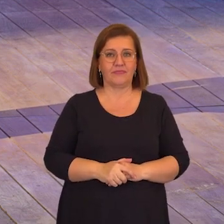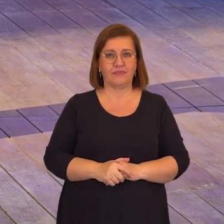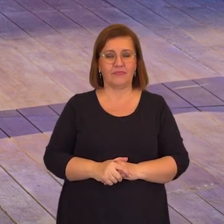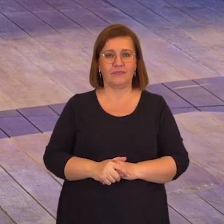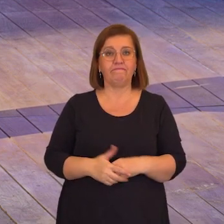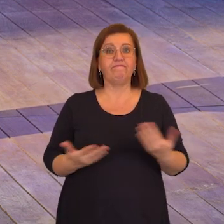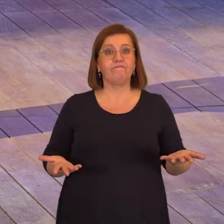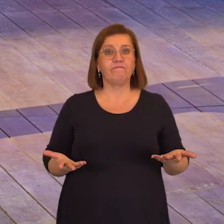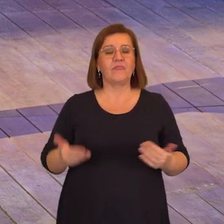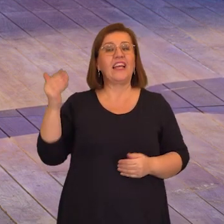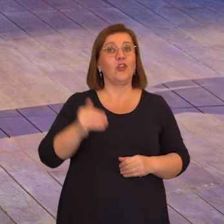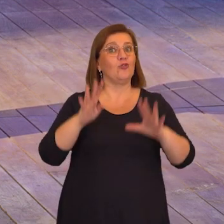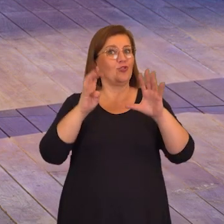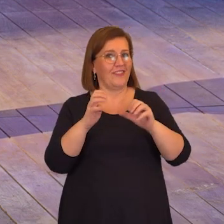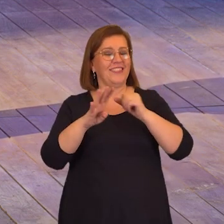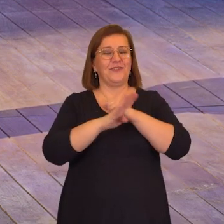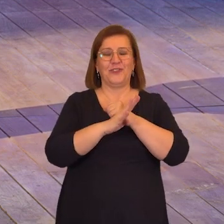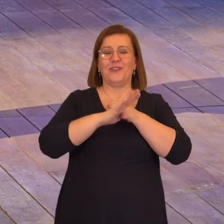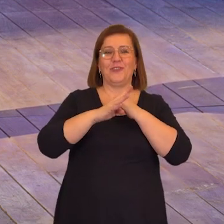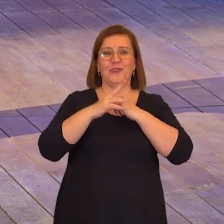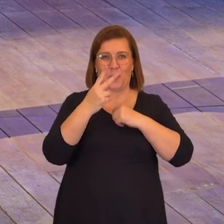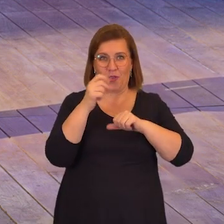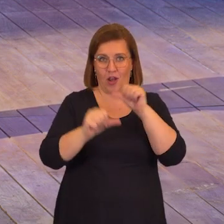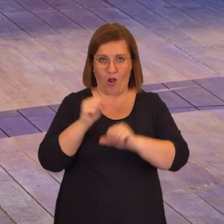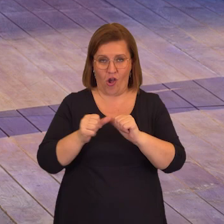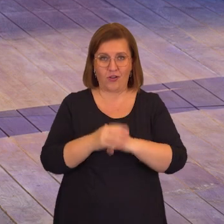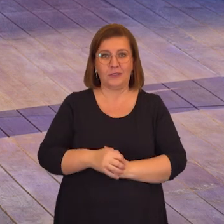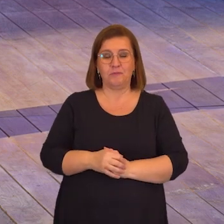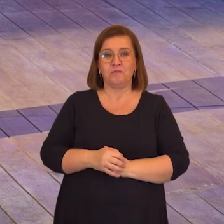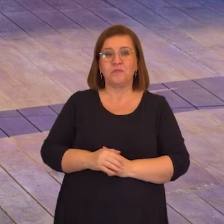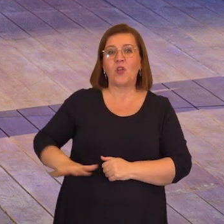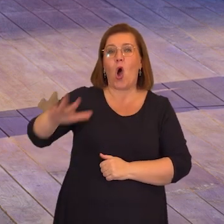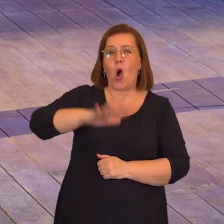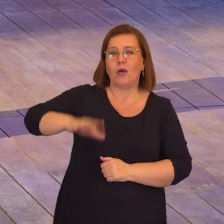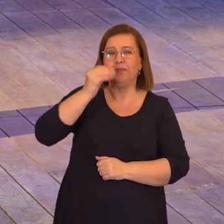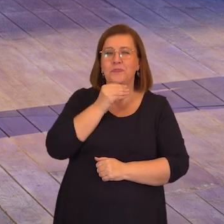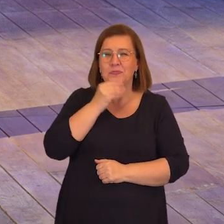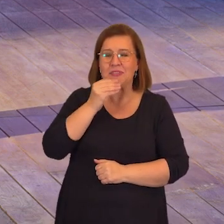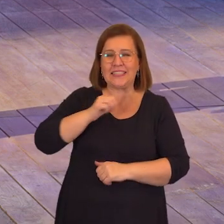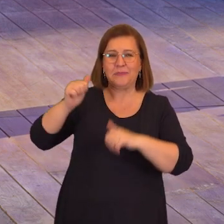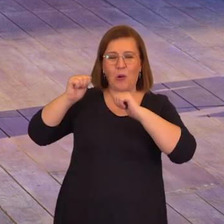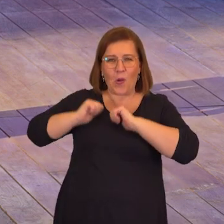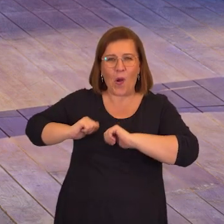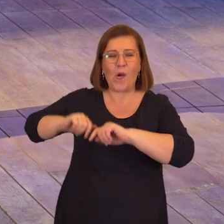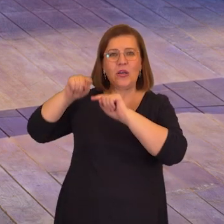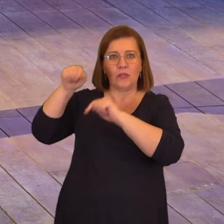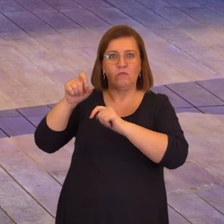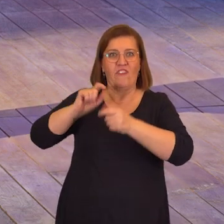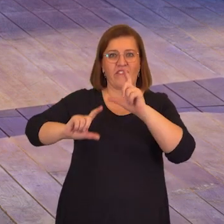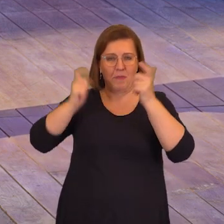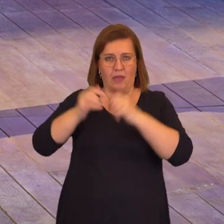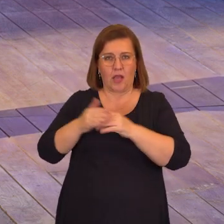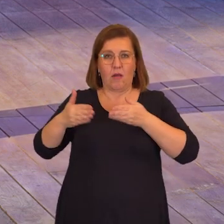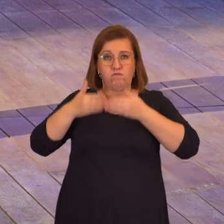A teraz w 1992 roku na północnym Pacyfiku dochodzi do wypadku. Do wypadku kontenerowca, który